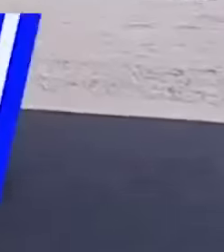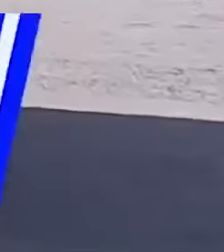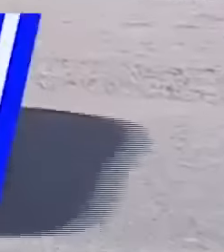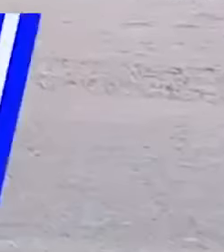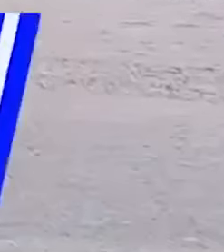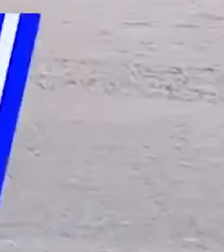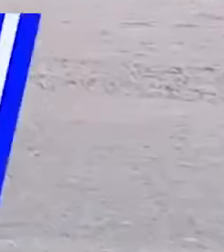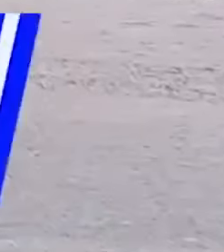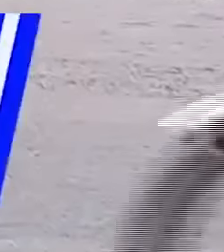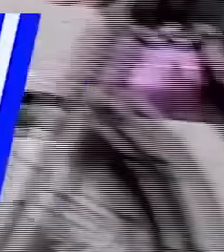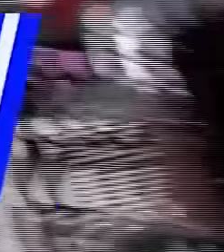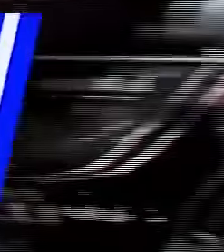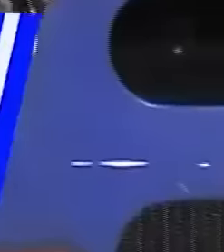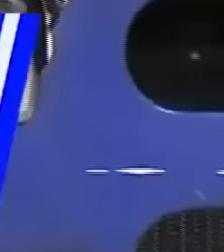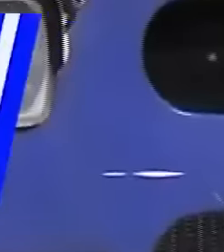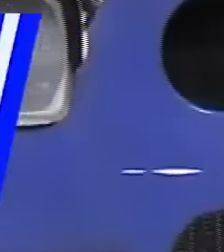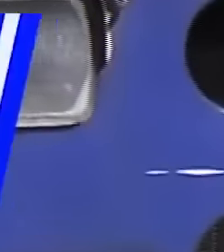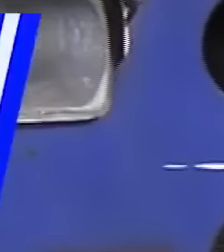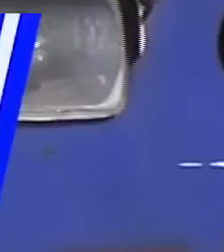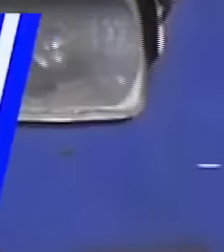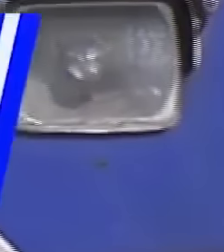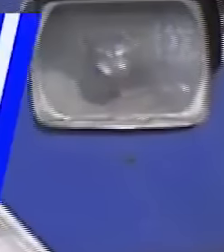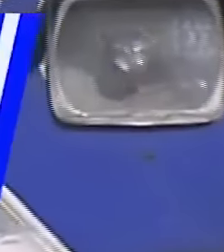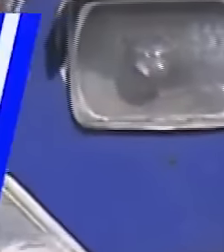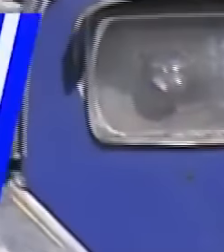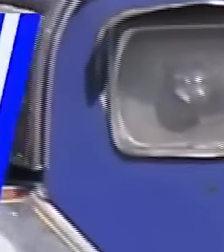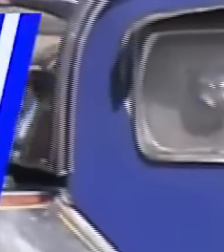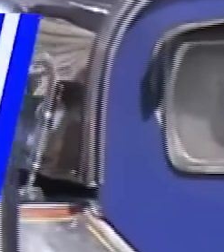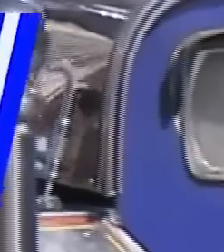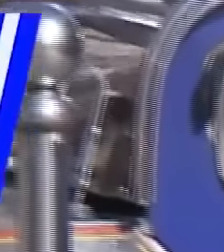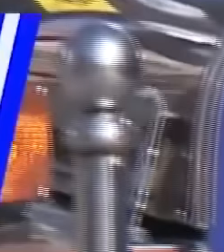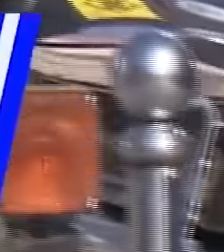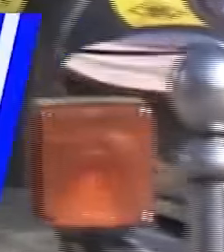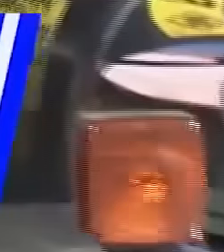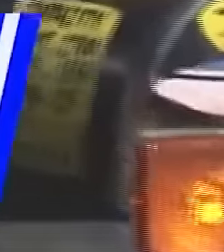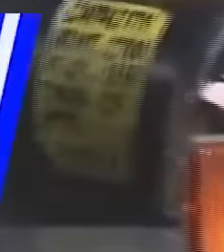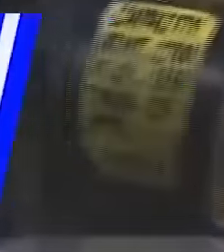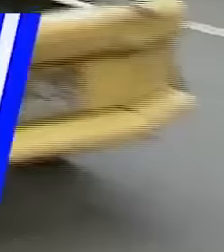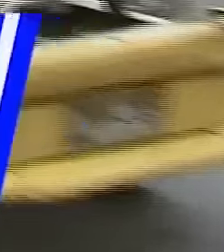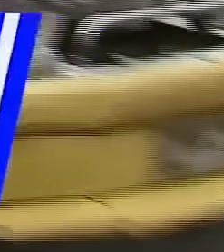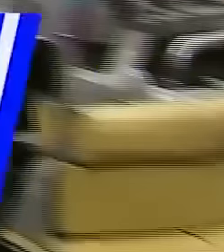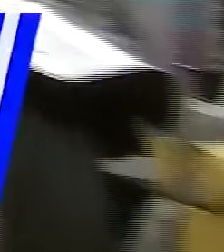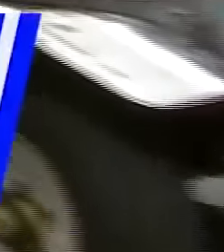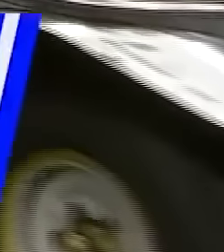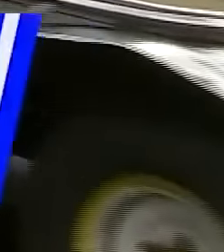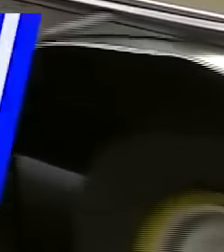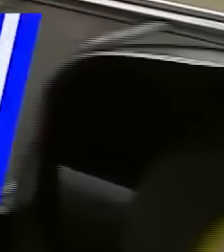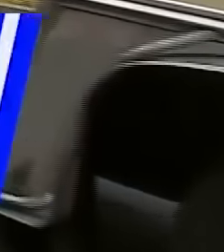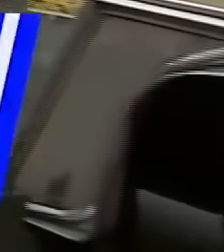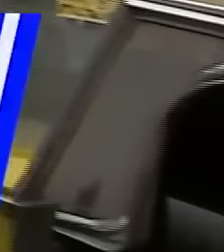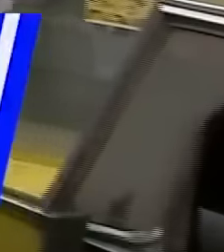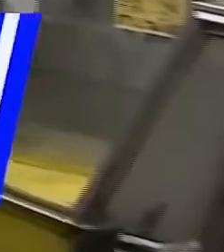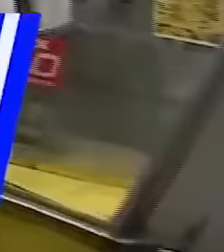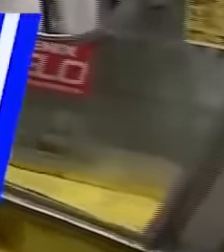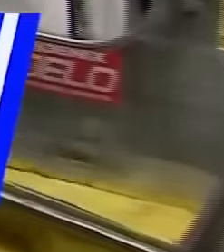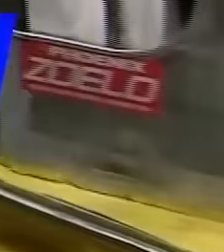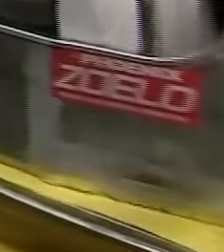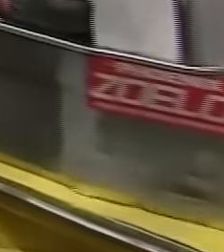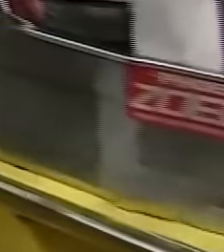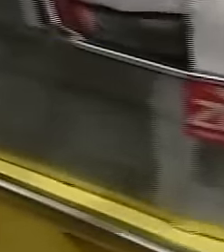Mga di pa nag-consolidated jeepney, ituturing ng kolorum simula bukas pero hindi muna ulihin. Pero padadalahan muna sila ng notice